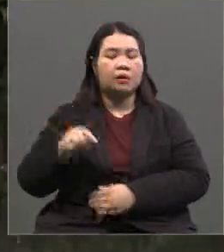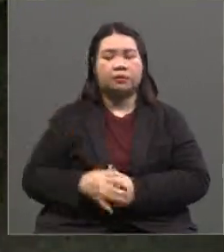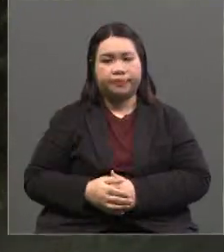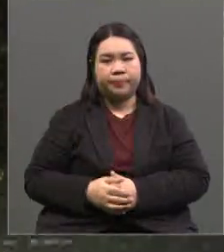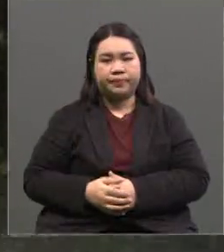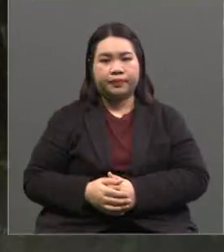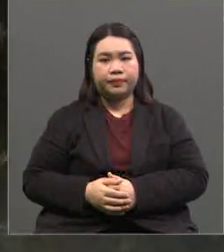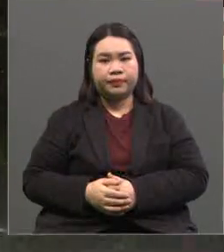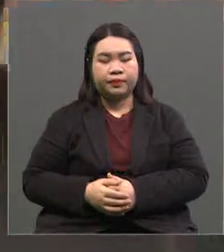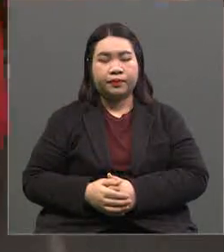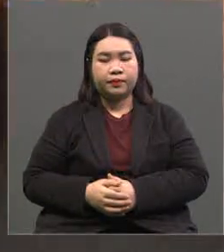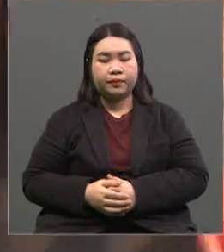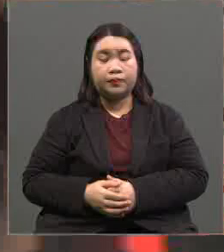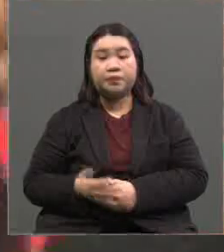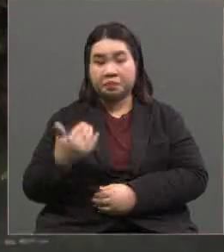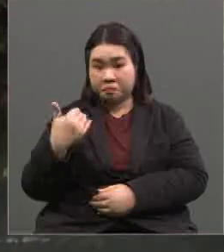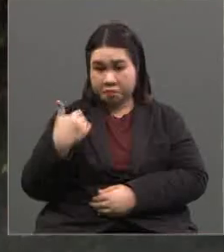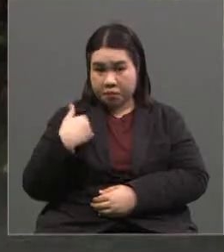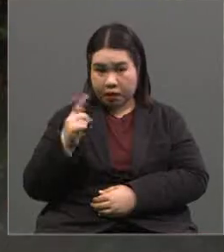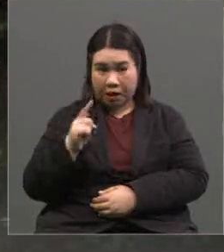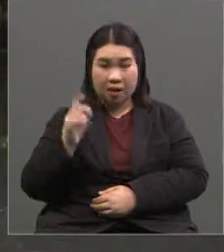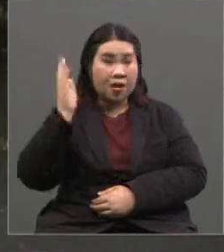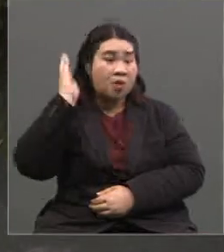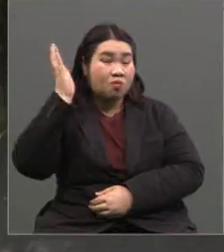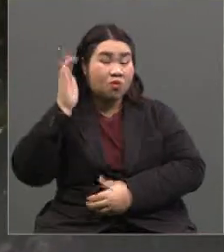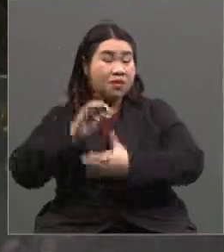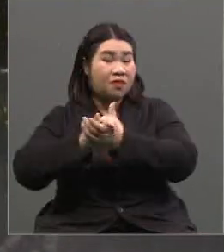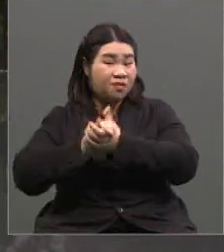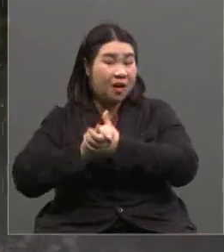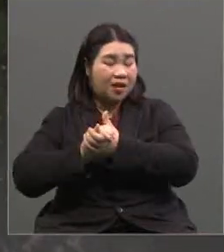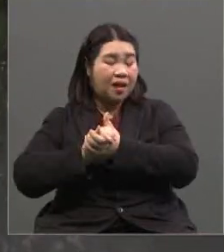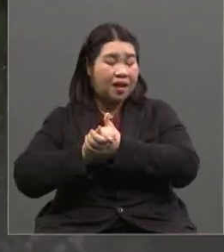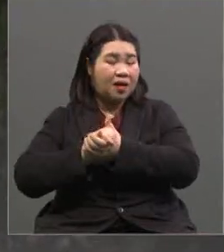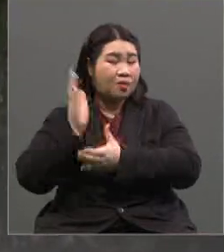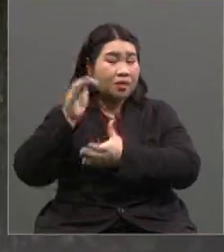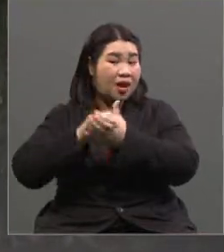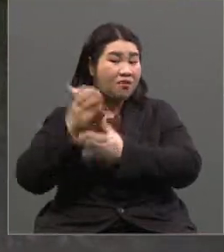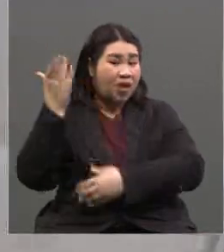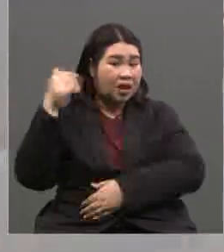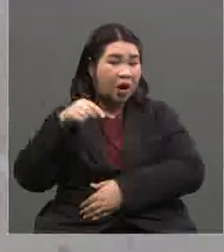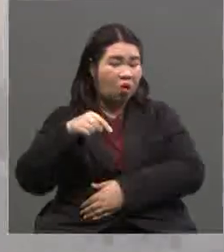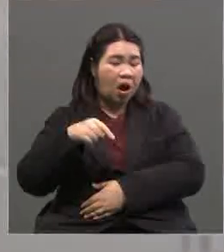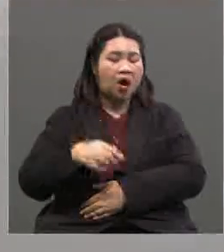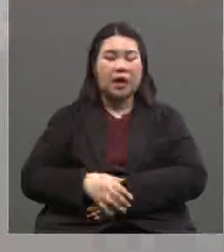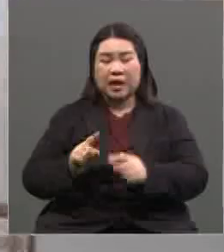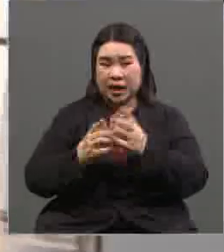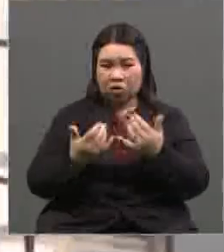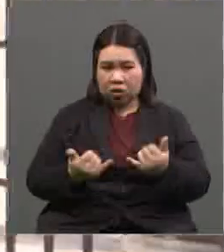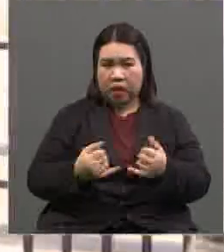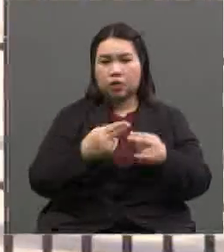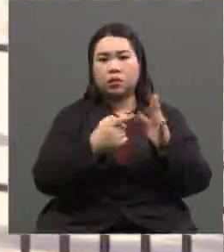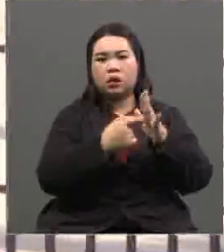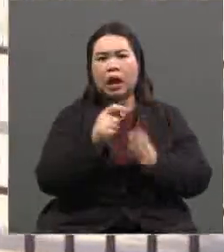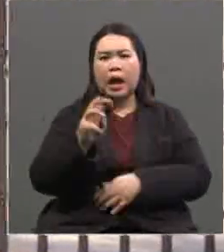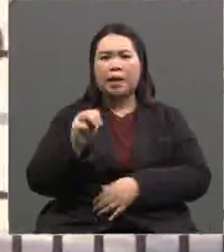ลักฐานเชื่อมโยงกันทั้งหมดรวมถึงตัวของอดีตสามีด้วยส่วนเรื่องการนำเงินที่ได้จากเหยื่อไปใช้ทำอะไรนั้นแอมก็ไม่ได้บ